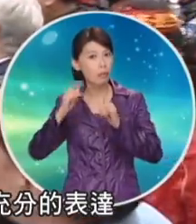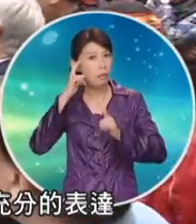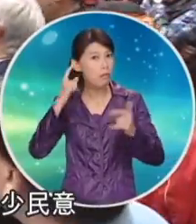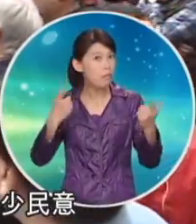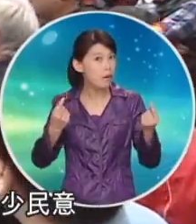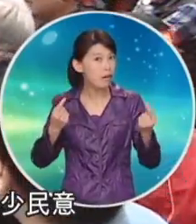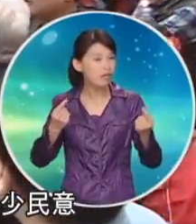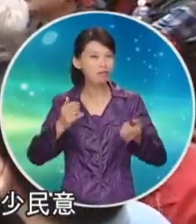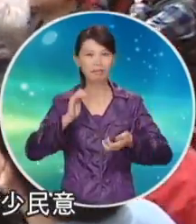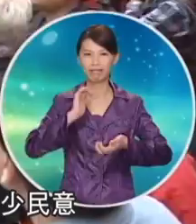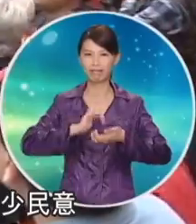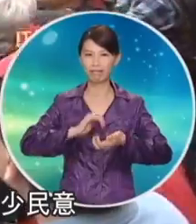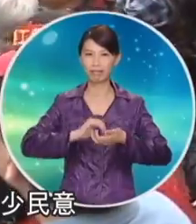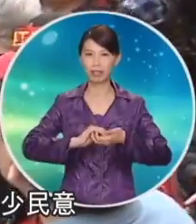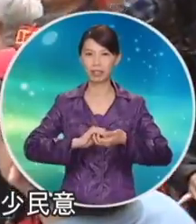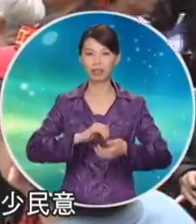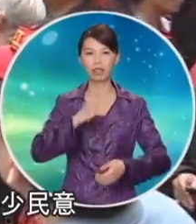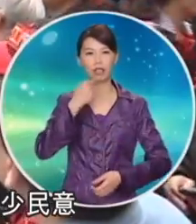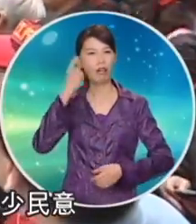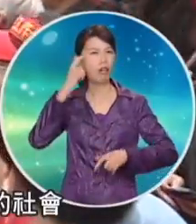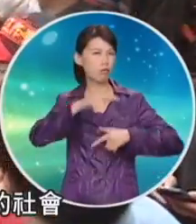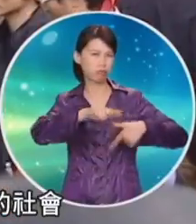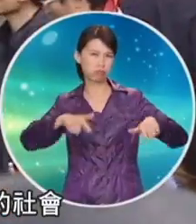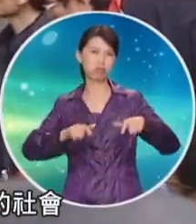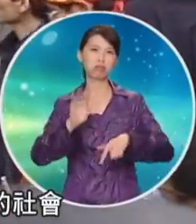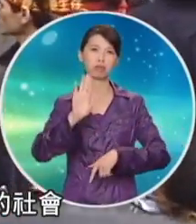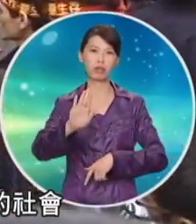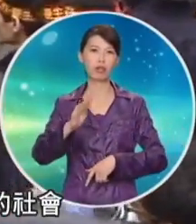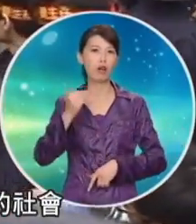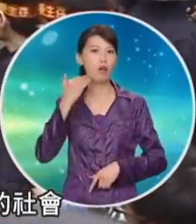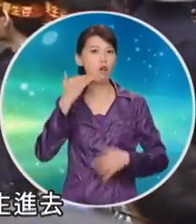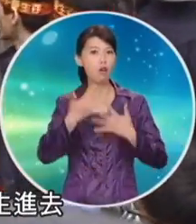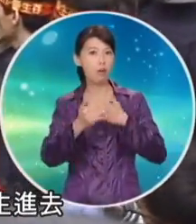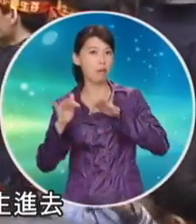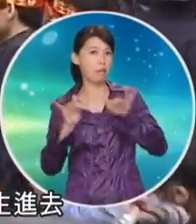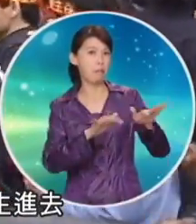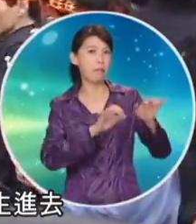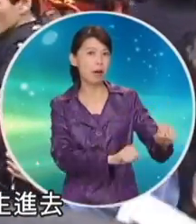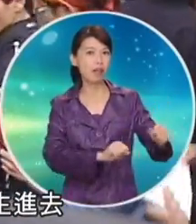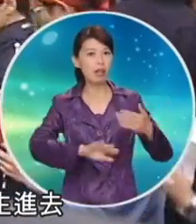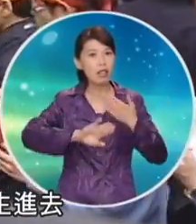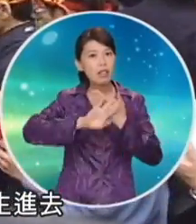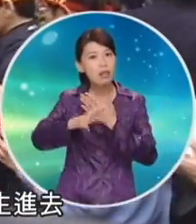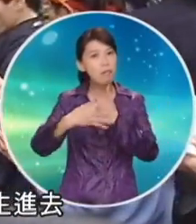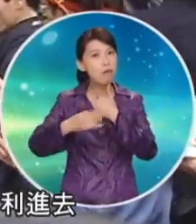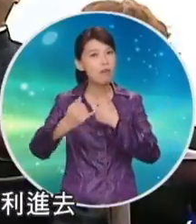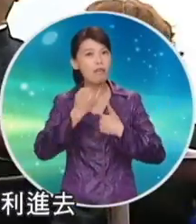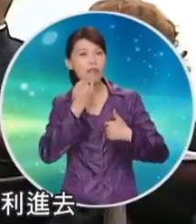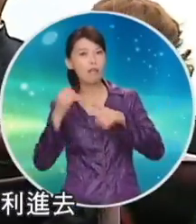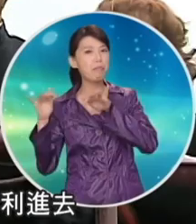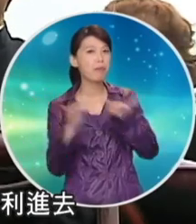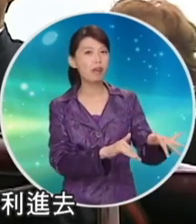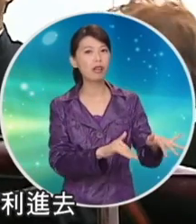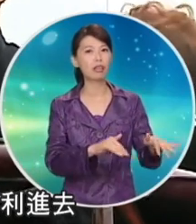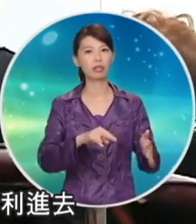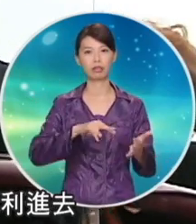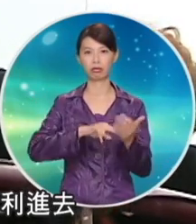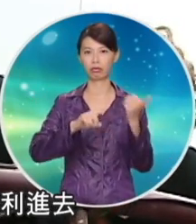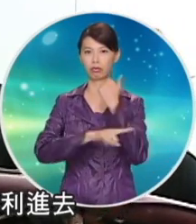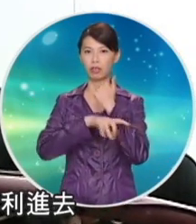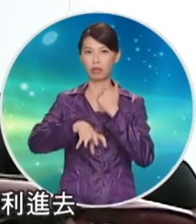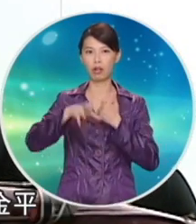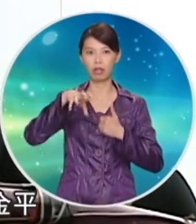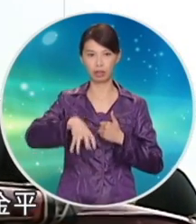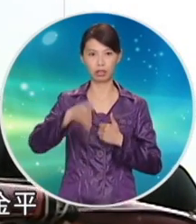达，但到底能够代表多少民意？台湾是一个多元的社会，如果能够容忍学生进去，不同的声音也有权利进